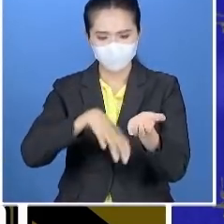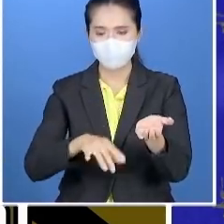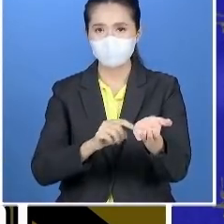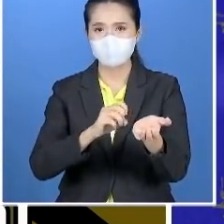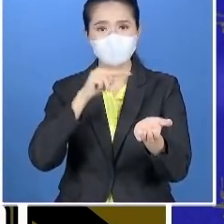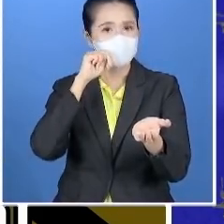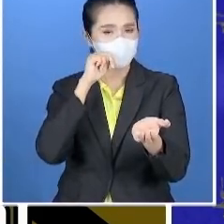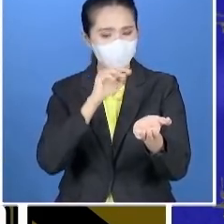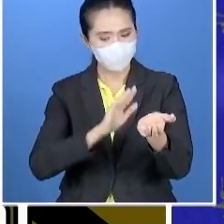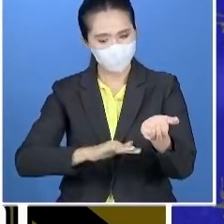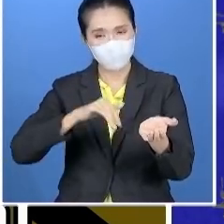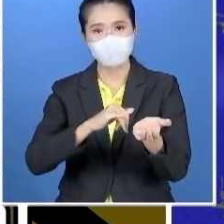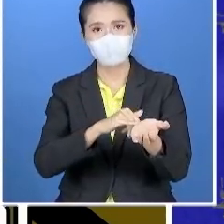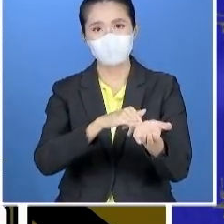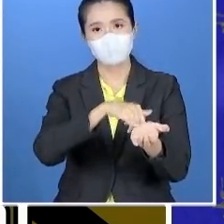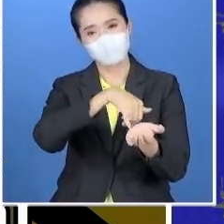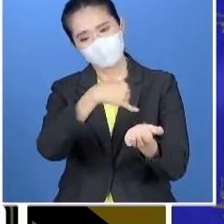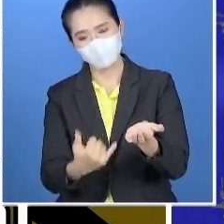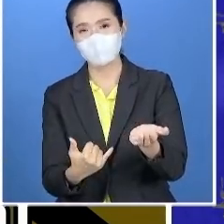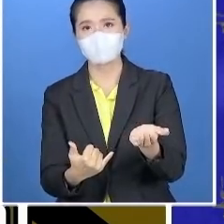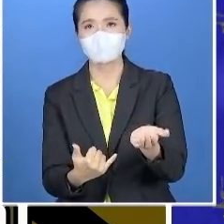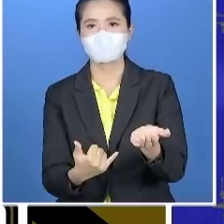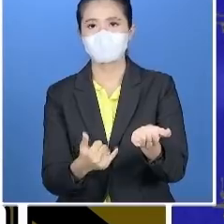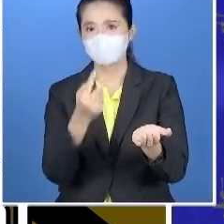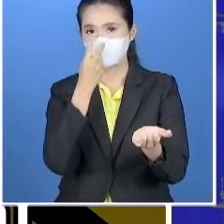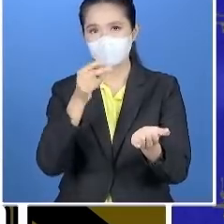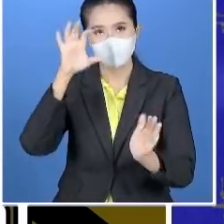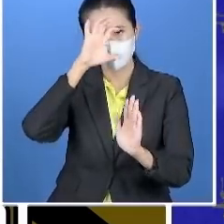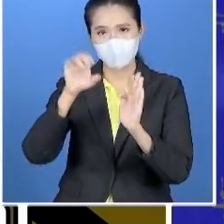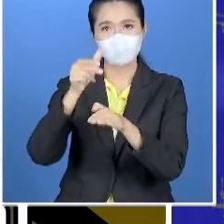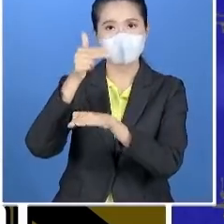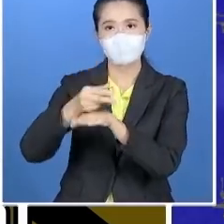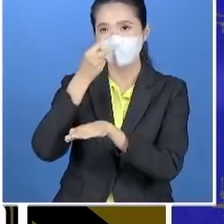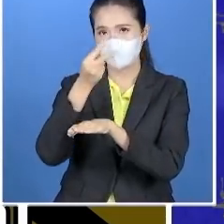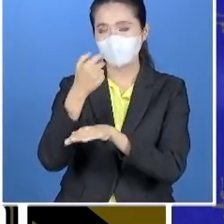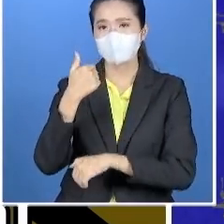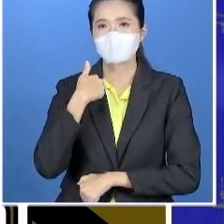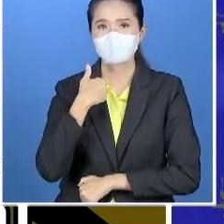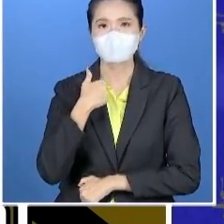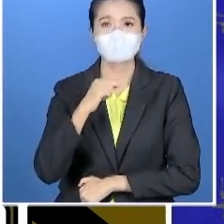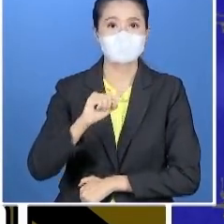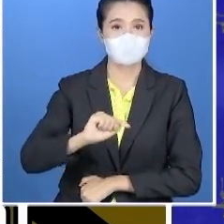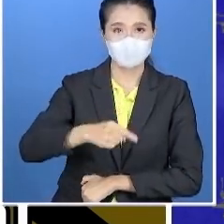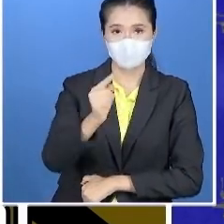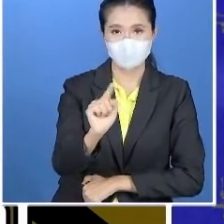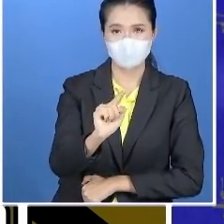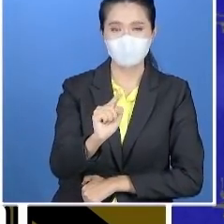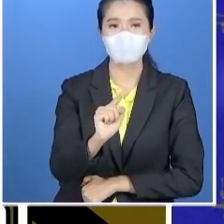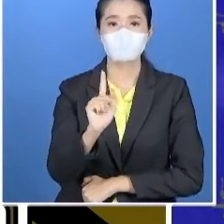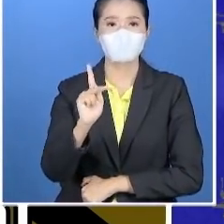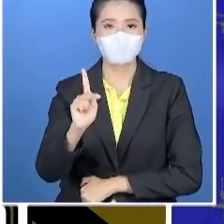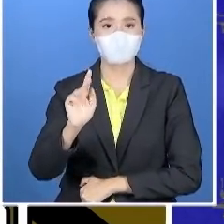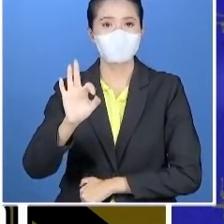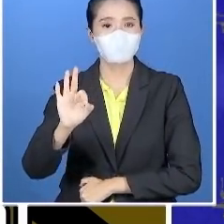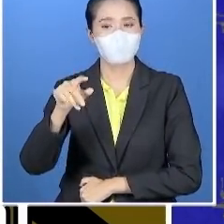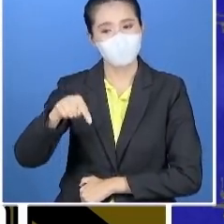ปได้ไหมที่คุณแตงโมจะตกลงตรงจุดนั้นถ้าดูภาพจากกล้องวงจรปิดที่มีการเปิดเผยเอาตัวแรกก่อนที่กฟผ.บาง